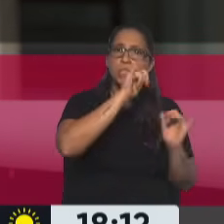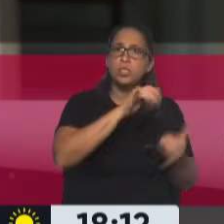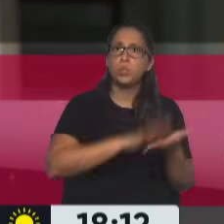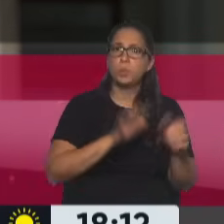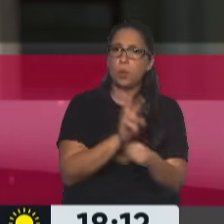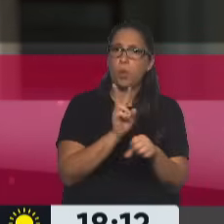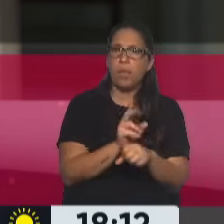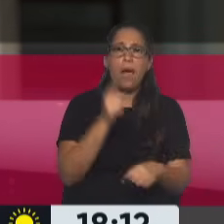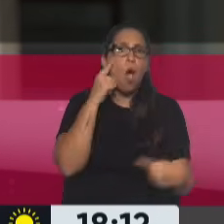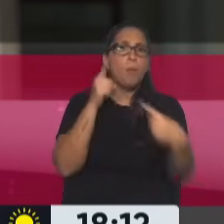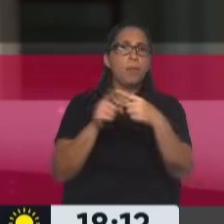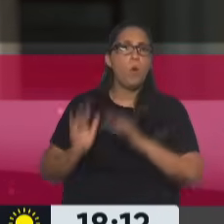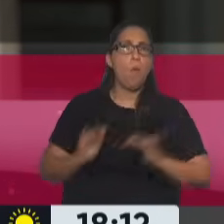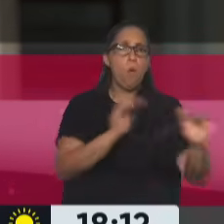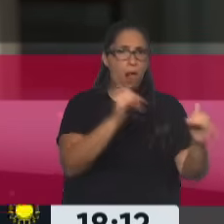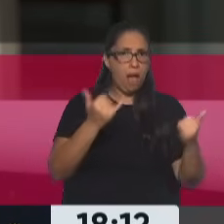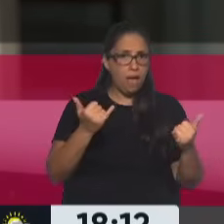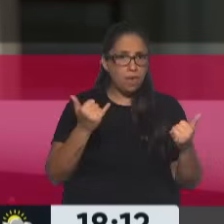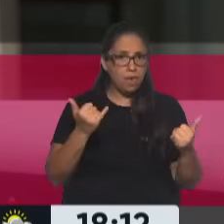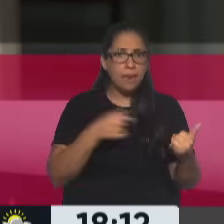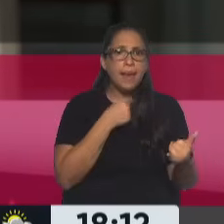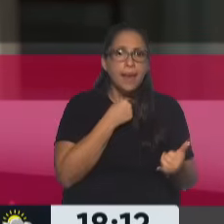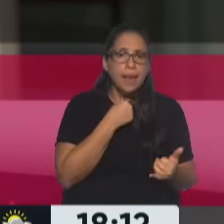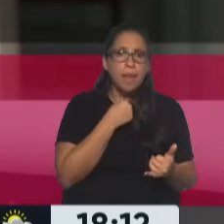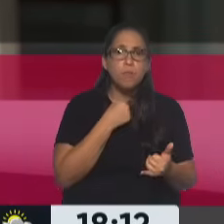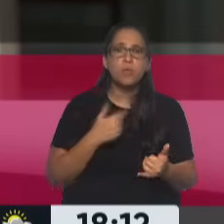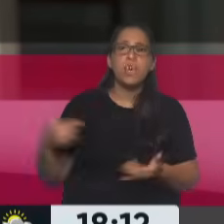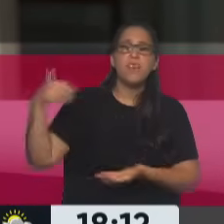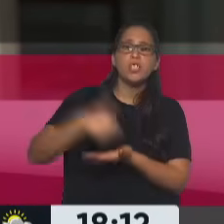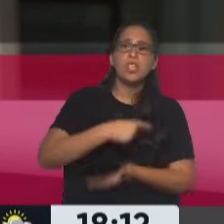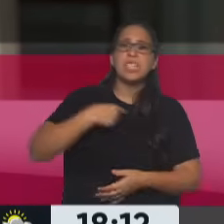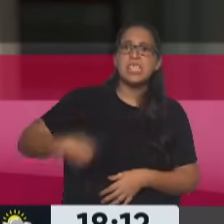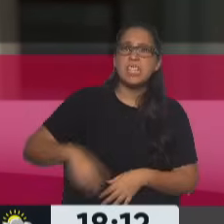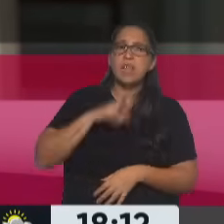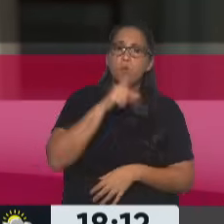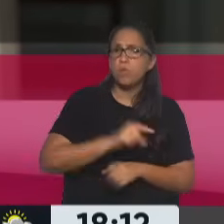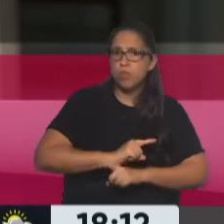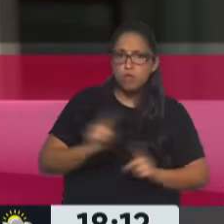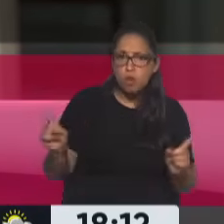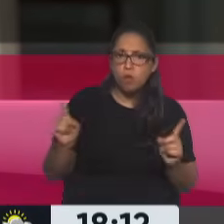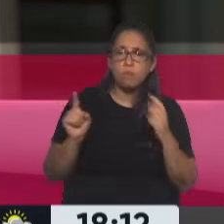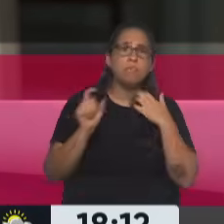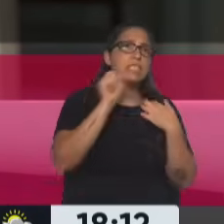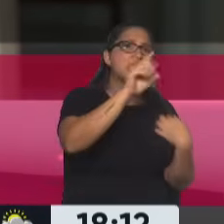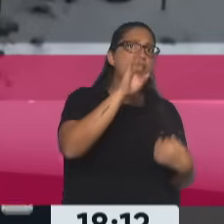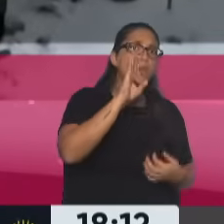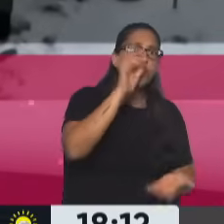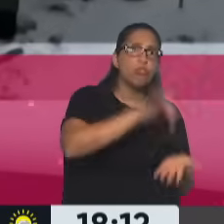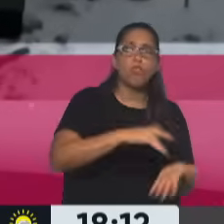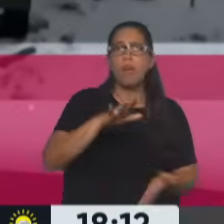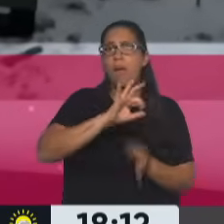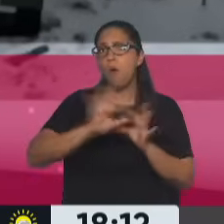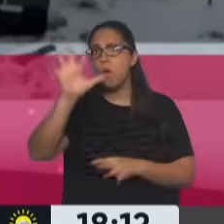en fælles interesse i, at der ikke kommer kinesiske eller russiske investeringer ind, hverken i mine øjne i USA eller i Europa.